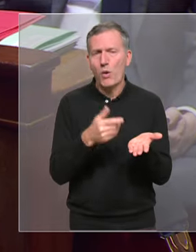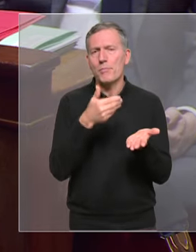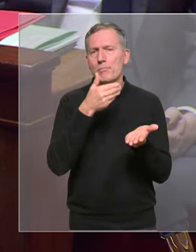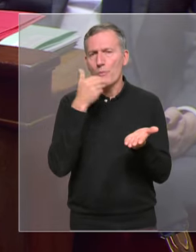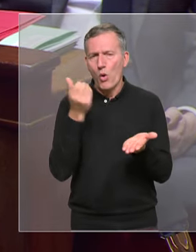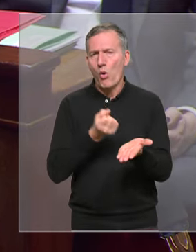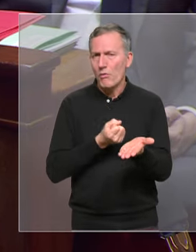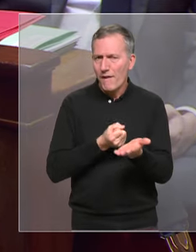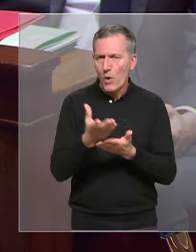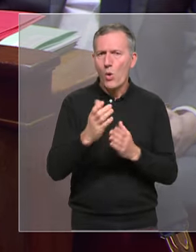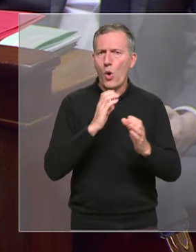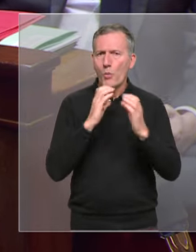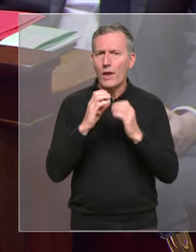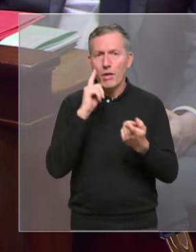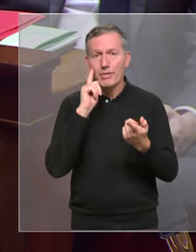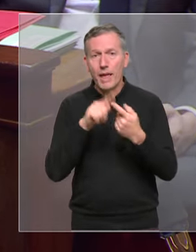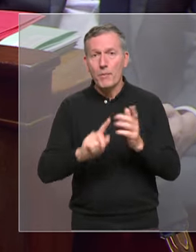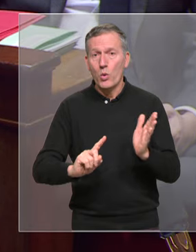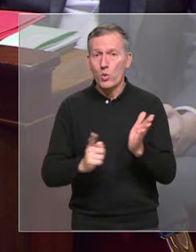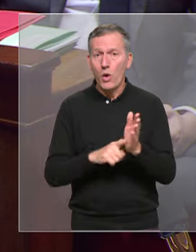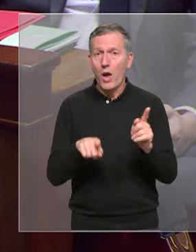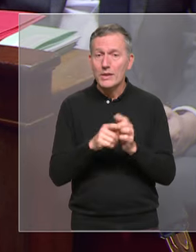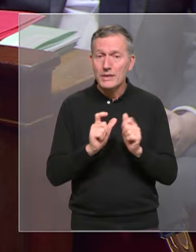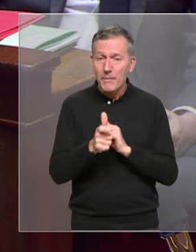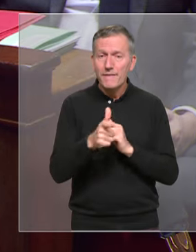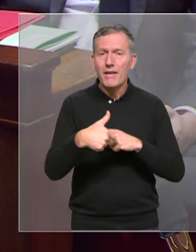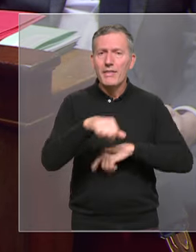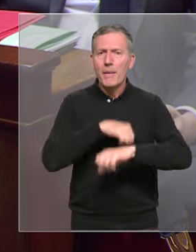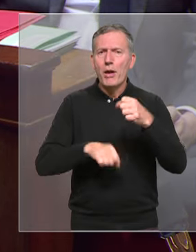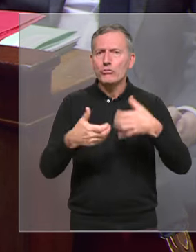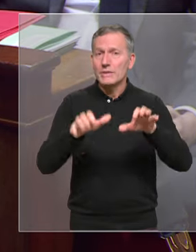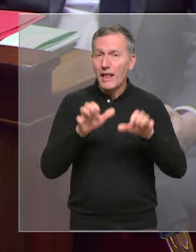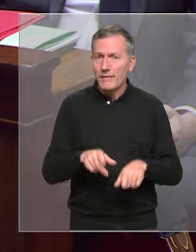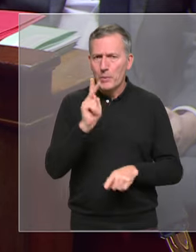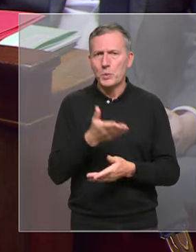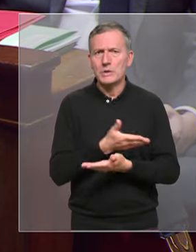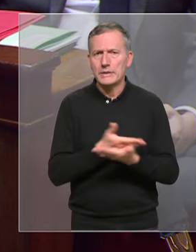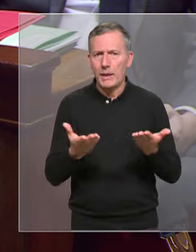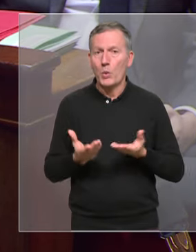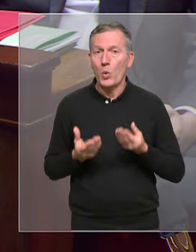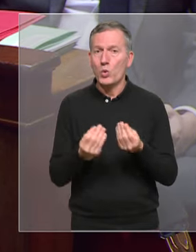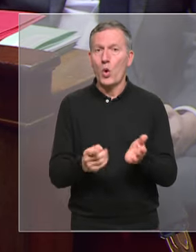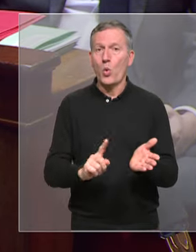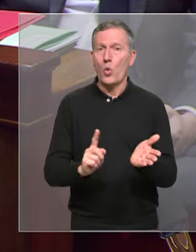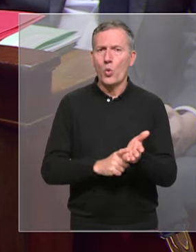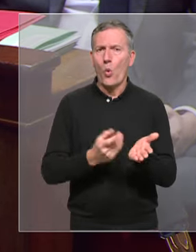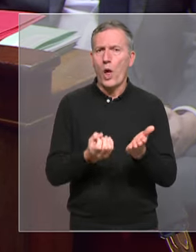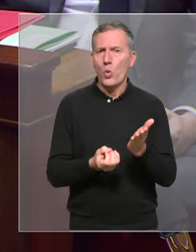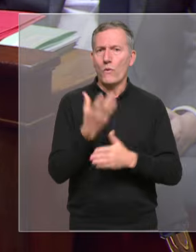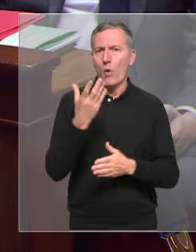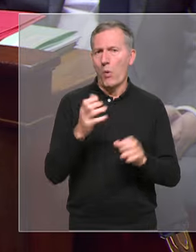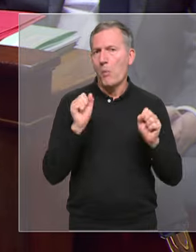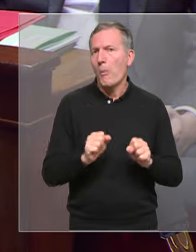communiquer sur les droits, mais aussi simplifier encore plus les démarches et accorder de nouveaux droits autant que faire se